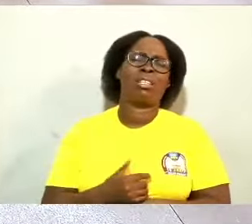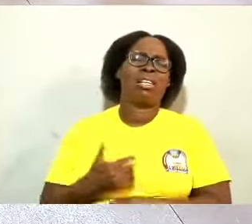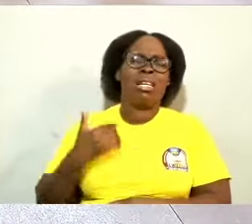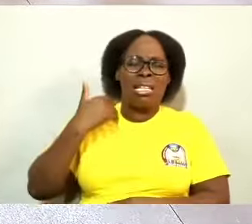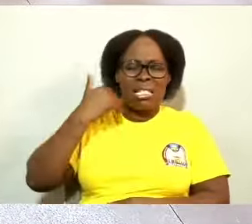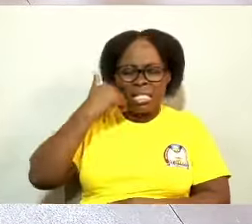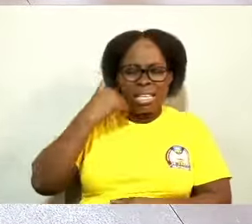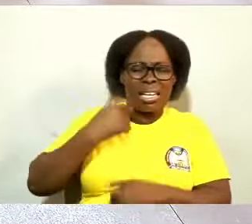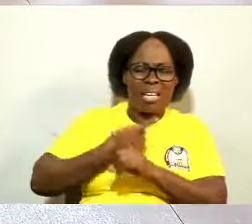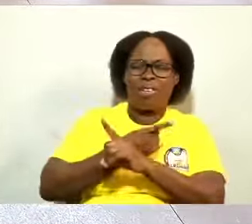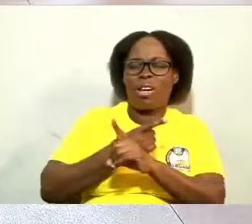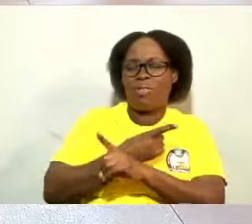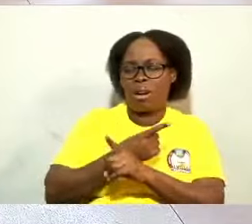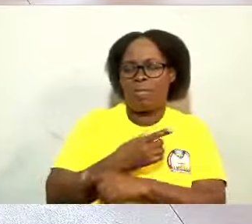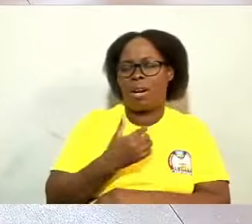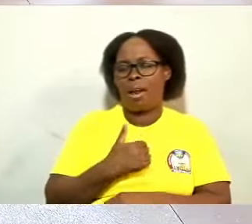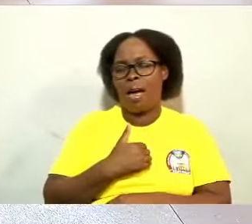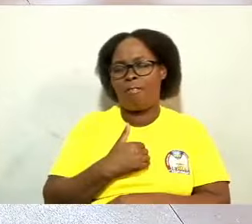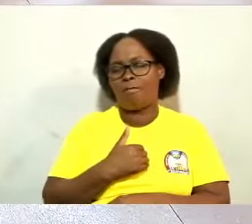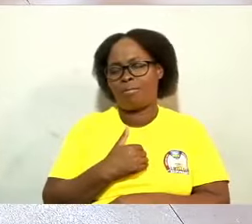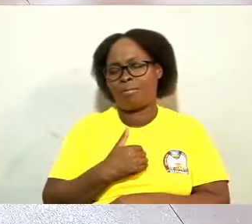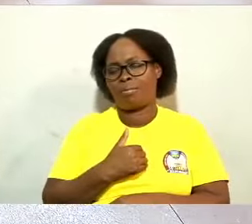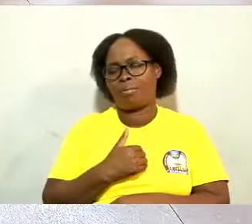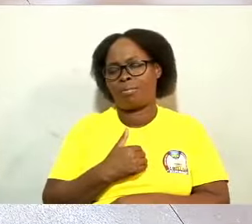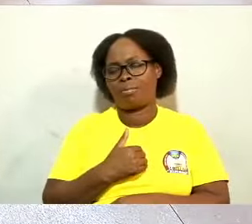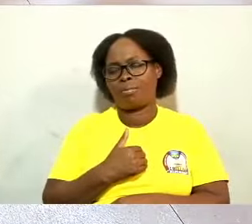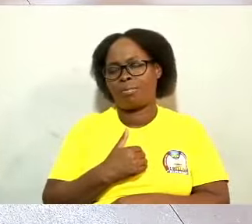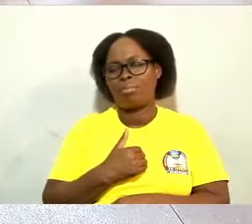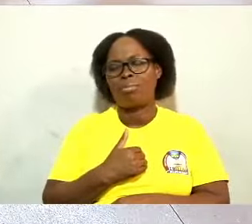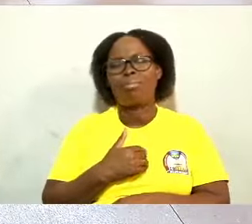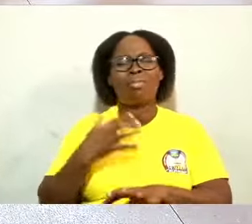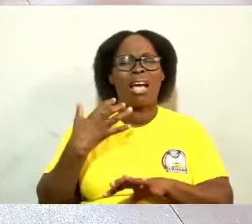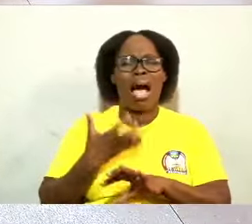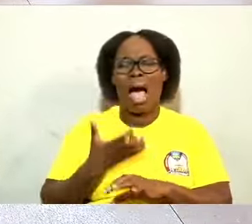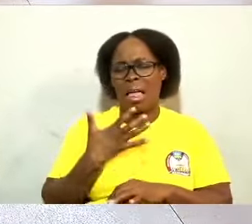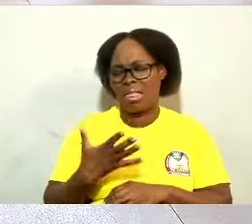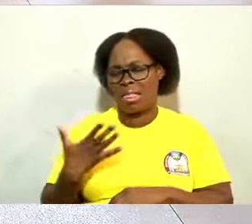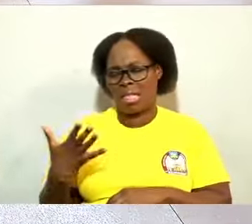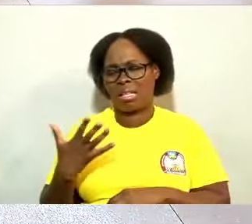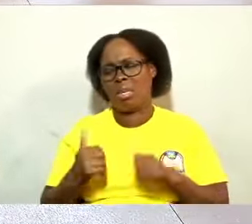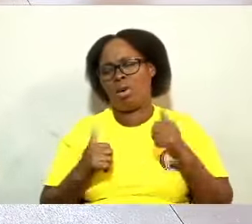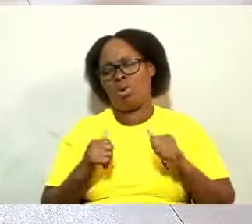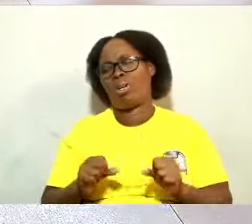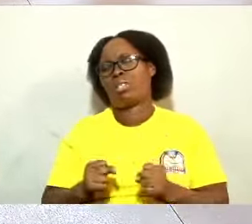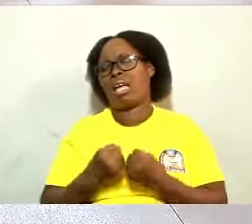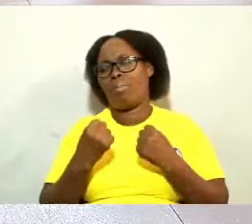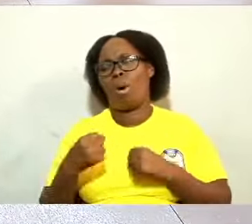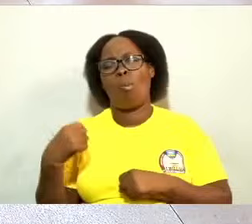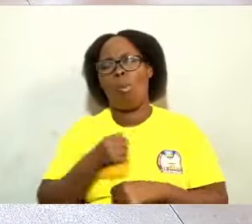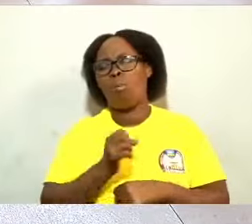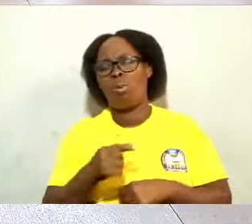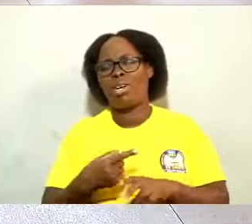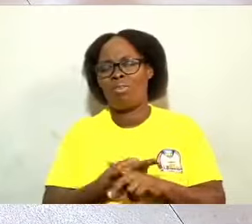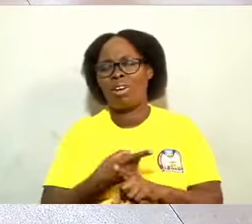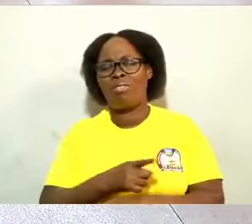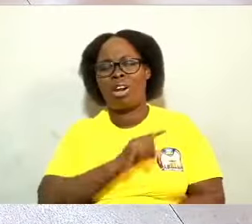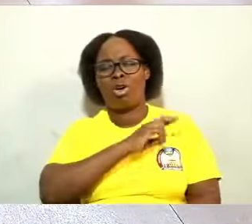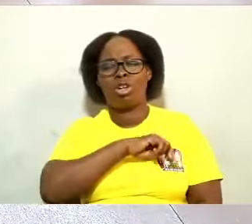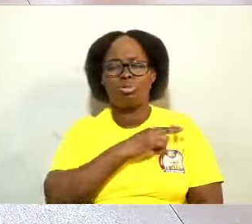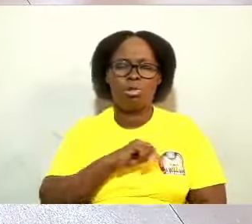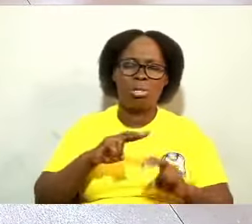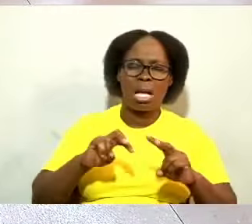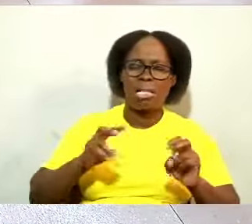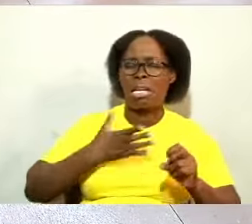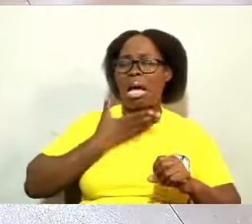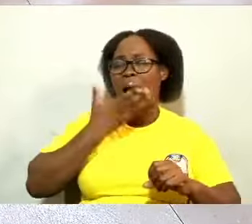magonjwa ya aina mbalimbali yanayowasibu, magumu. Wametembea katika mahospitali wapate majibu, lakini